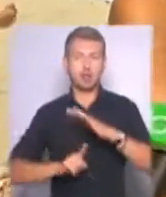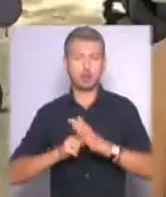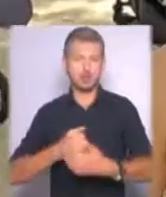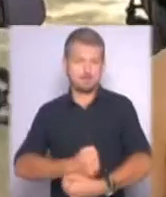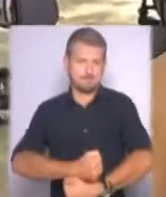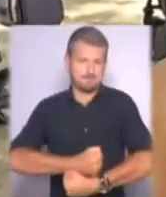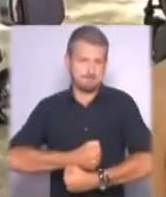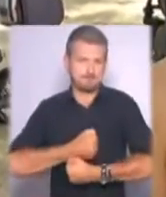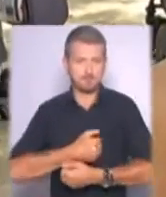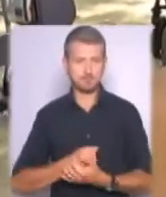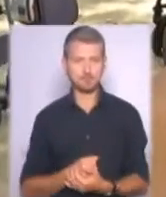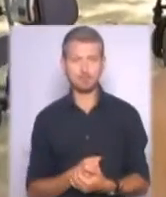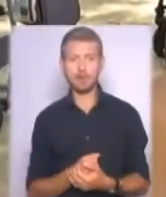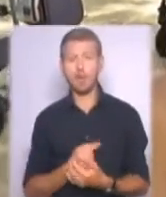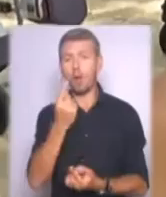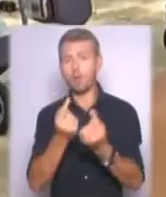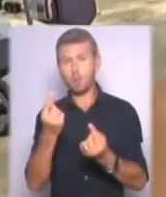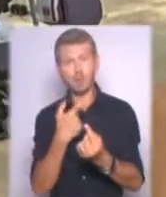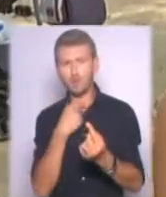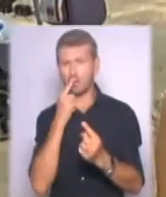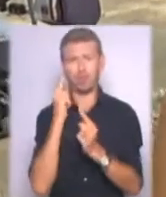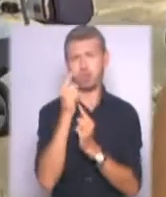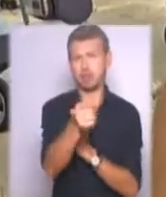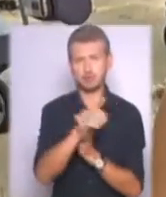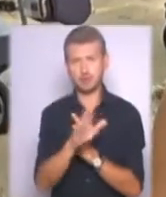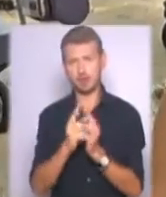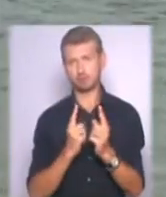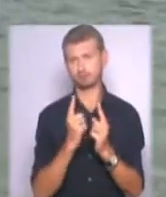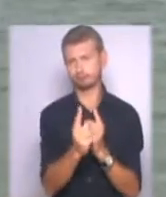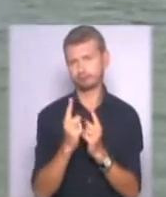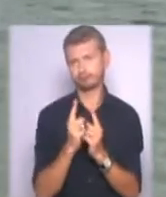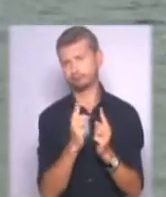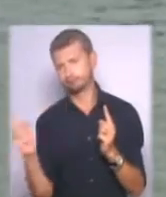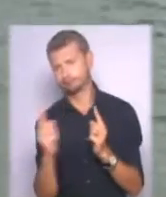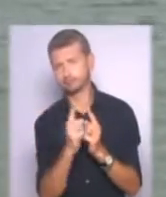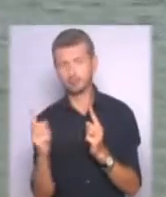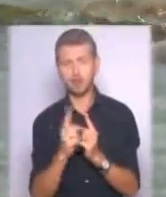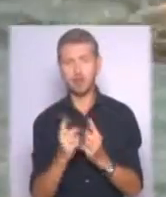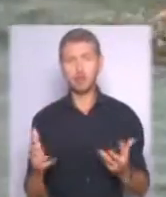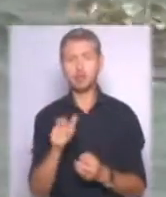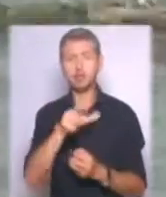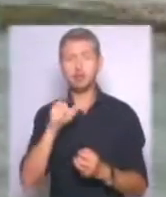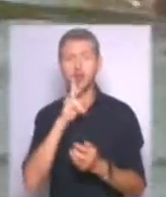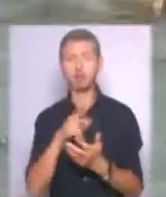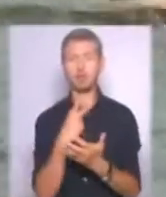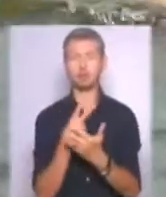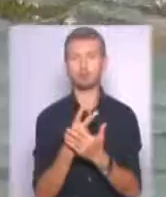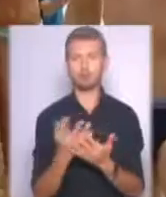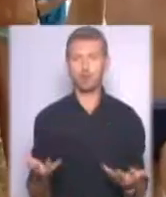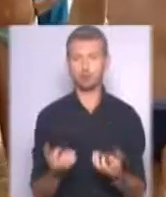клітку. До буйок я звичайно не запливаю, так плаваю від буйка до буйка, або просто до буйка плаваю. Рятувальники влаштовують і показовий